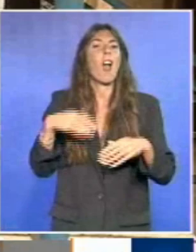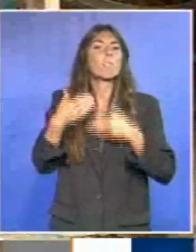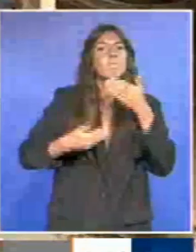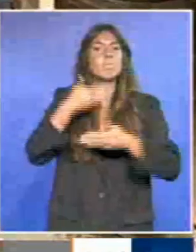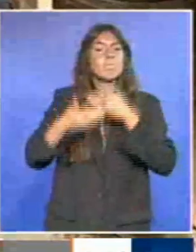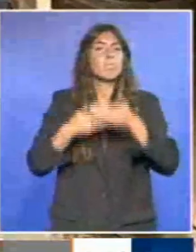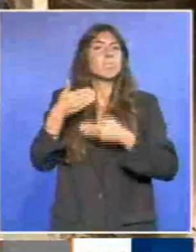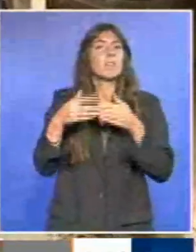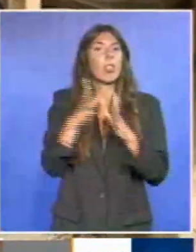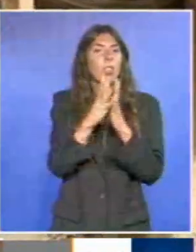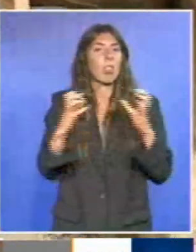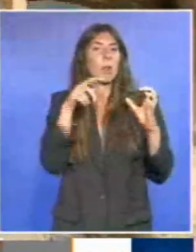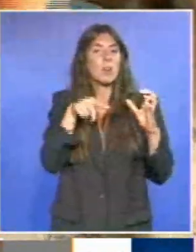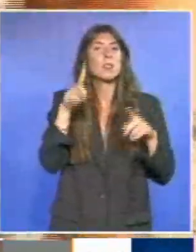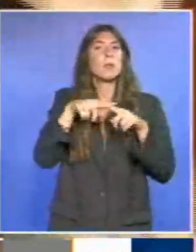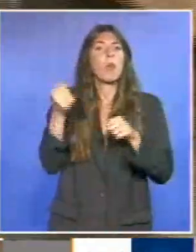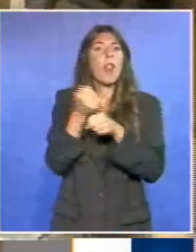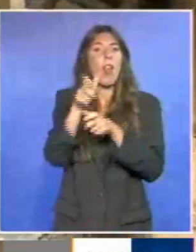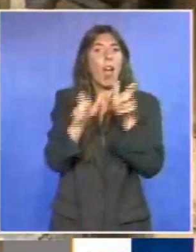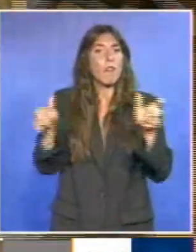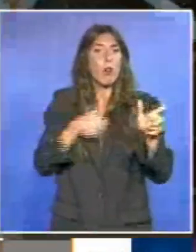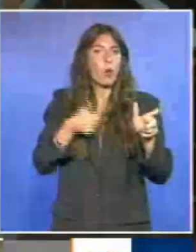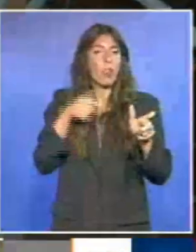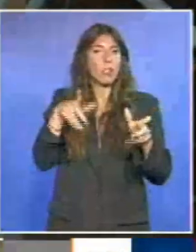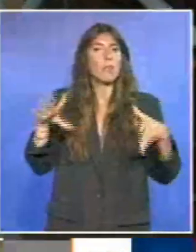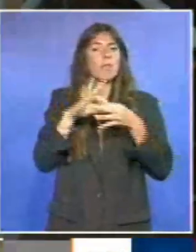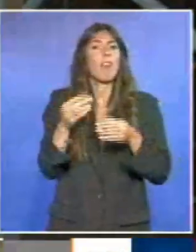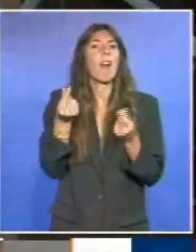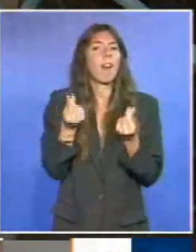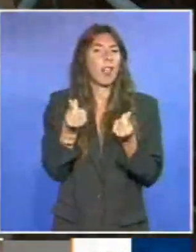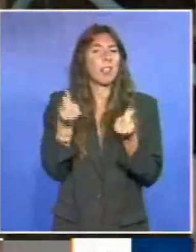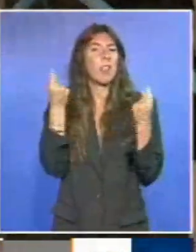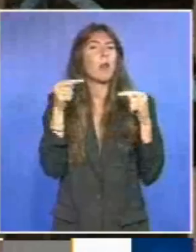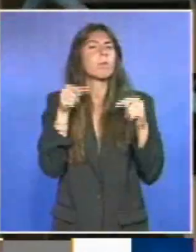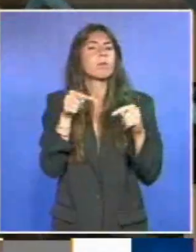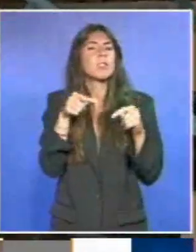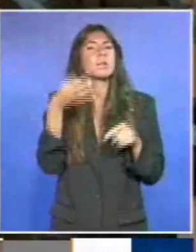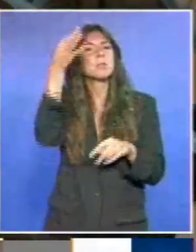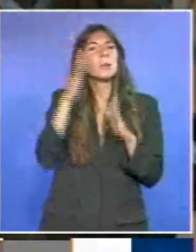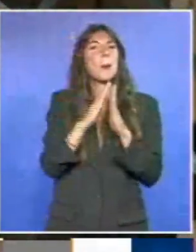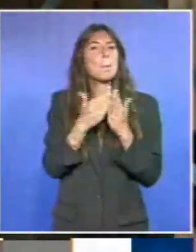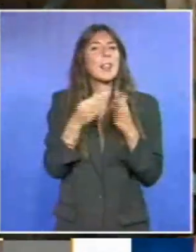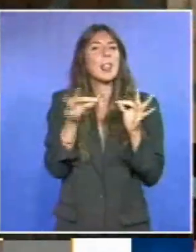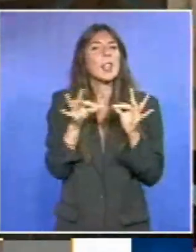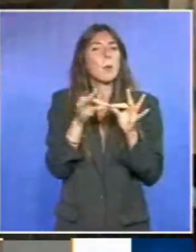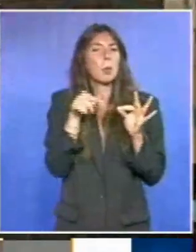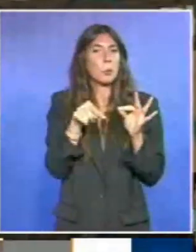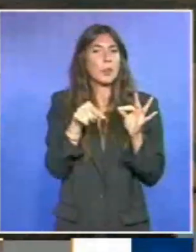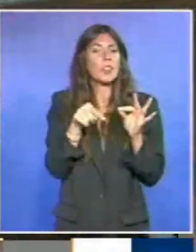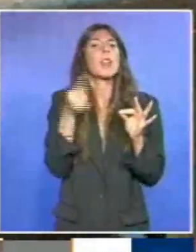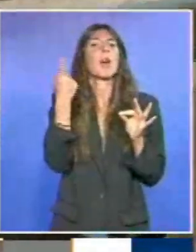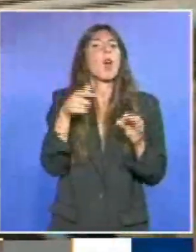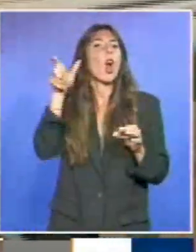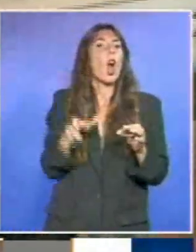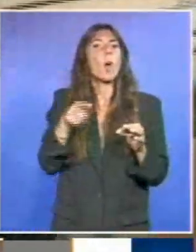qualificazione delle imprese e dei Lavoratori autonomi tramite crediti la cosiddetta patente appunti obbligatoria per chi